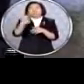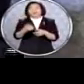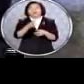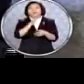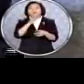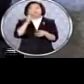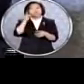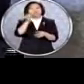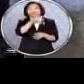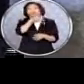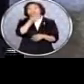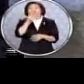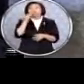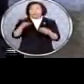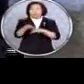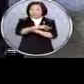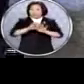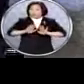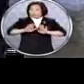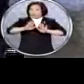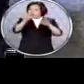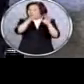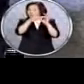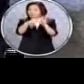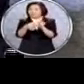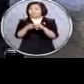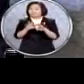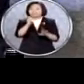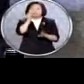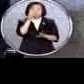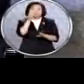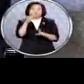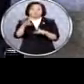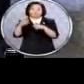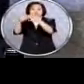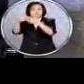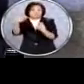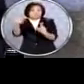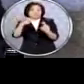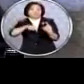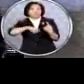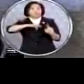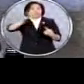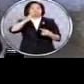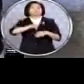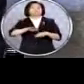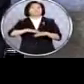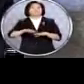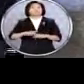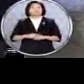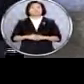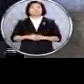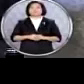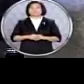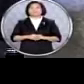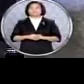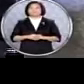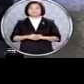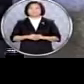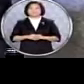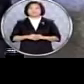们如果经济能够继续成长的话，这个薪资水准就会比对方来得高。还有就是讲到我们的债务，我们现在的债